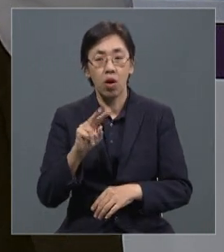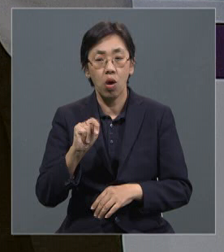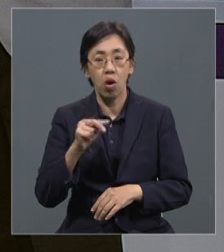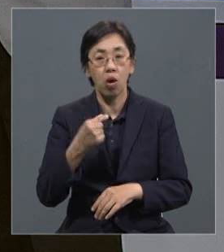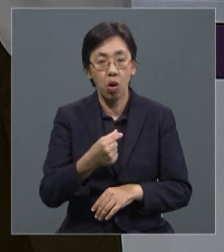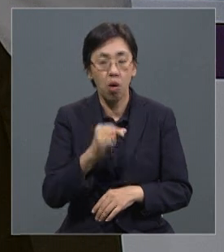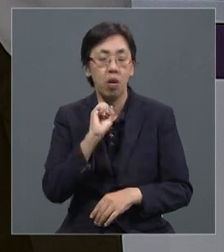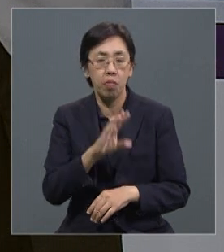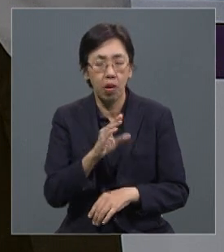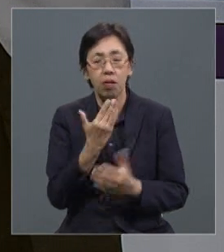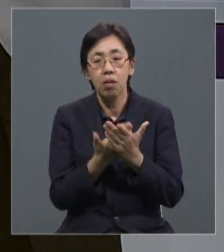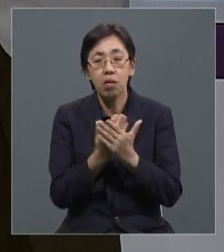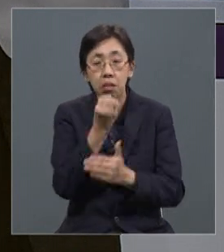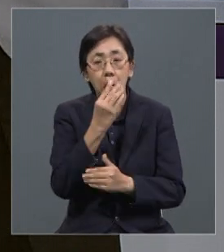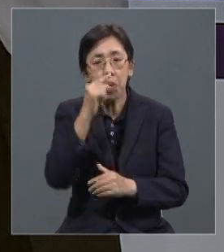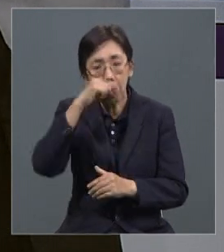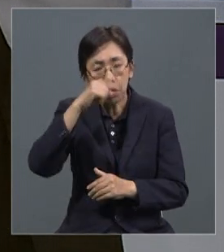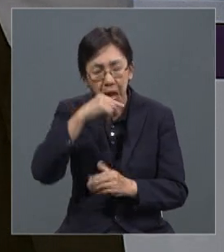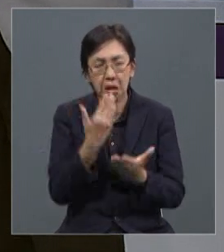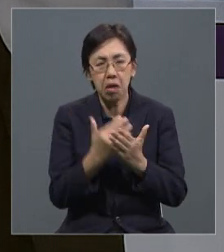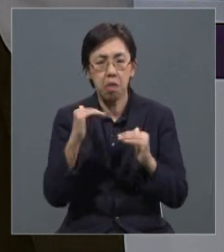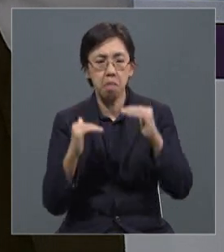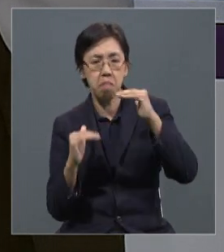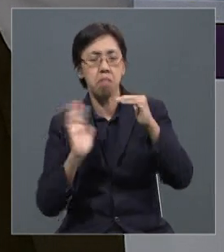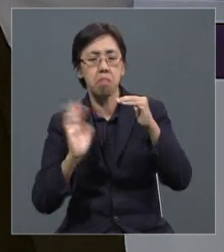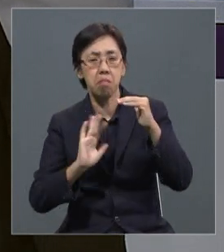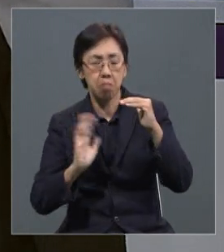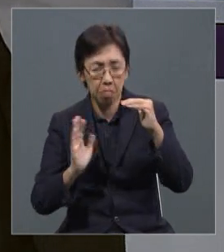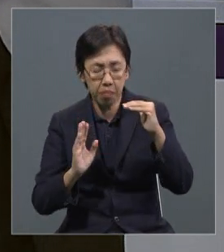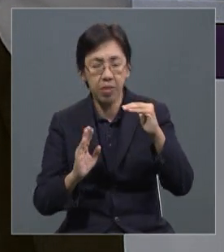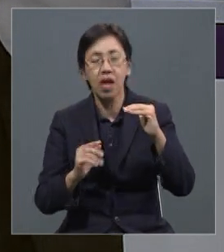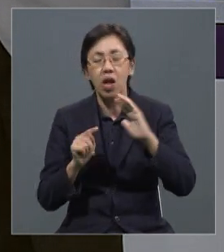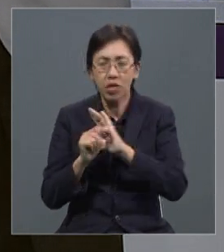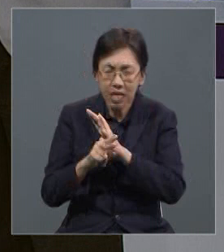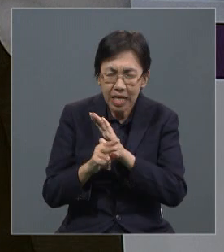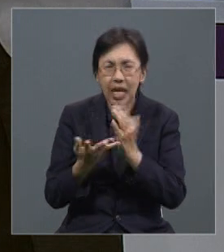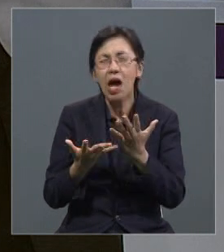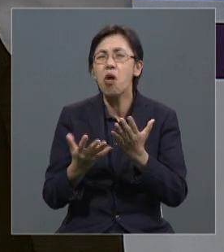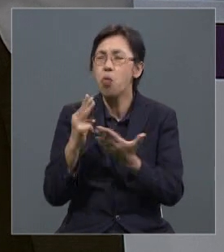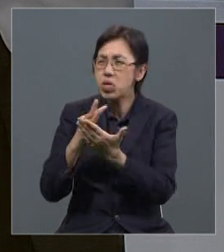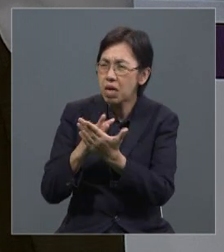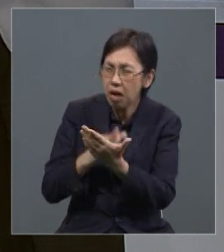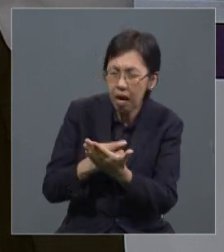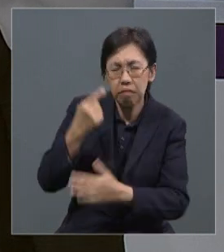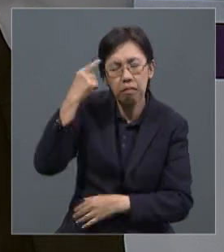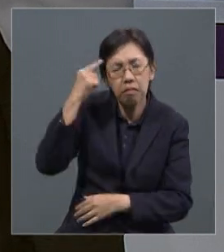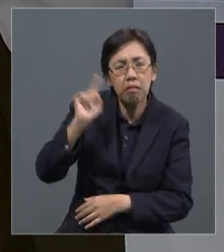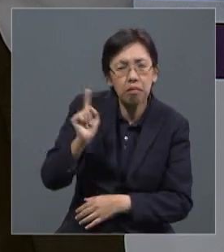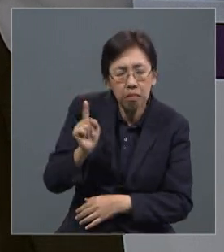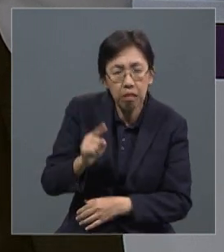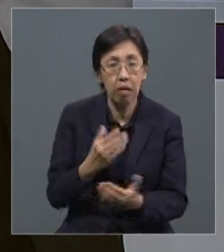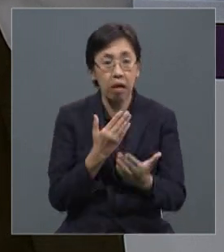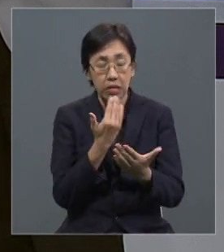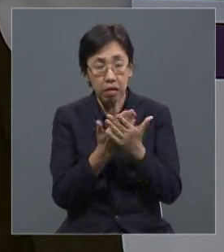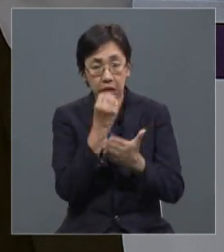ม่ได้สูงซึ่งถ้าเอาทฤษฎีมาจับเอาตำรามากางก็ต้องบอกว่าถ้าดอกเบี้ยเราสูง